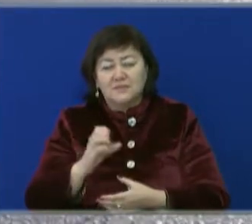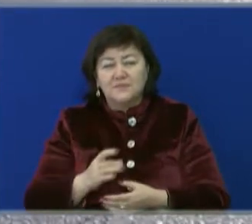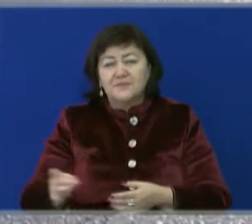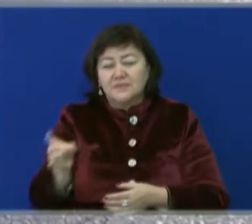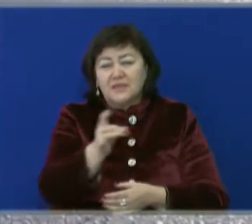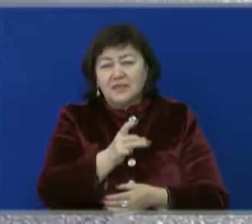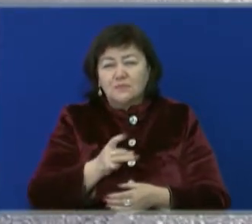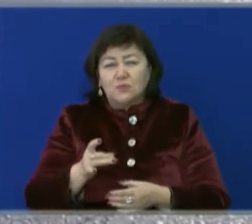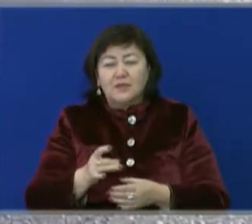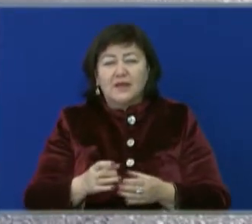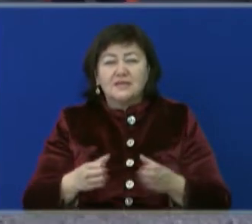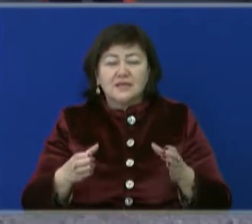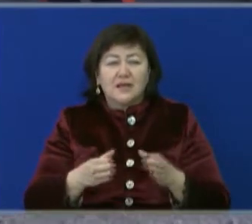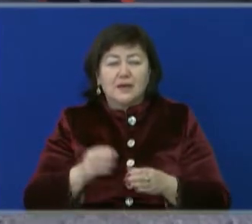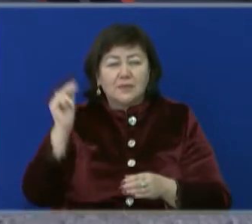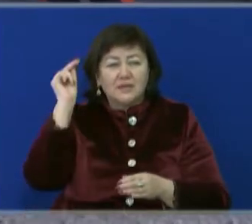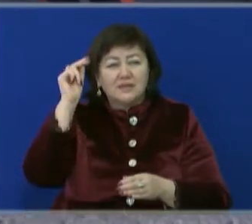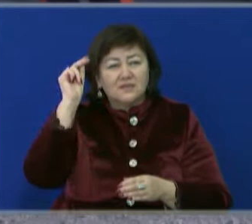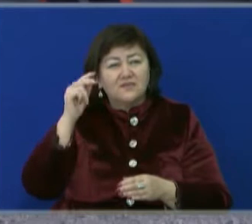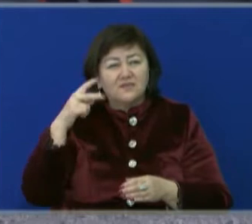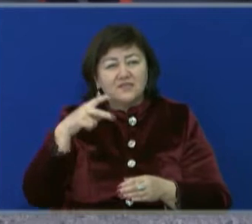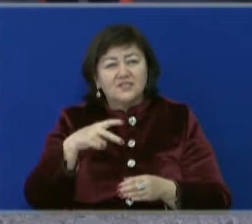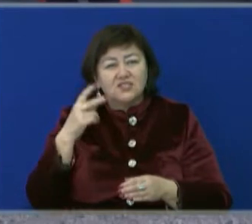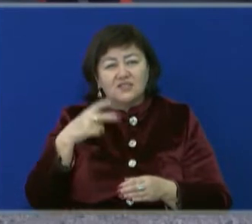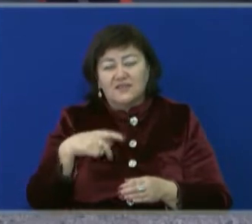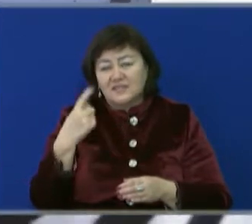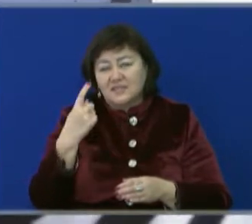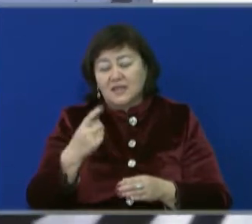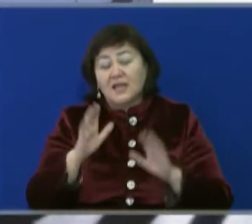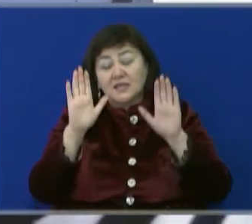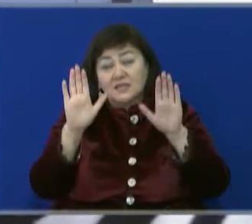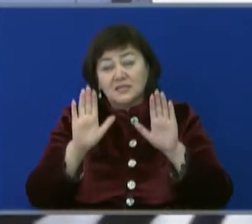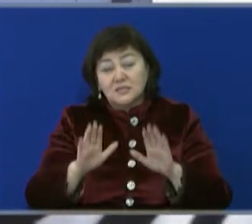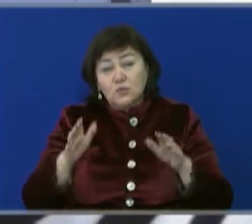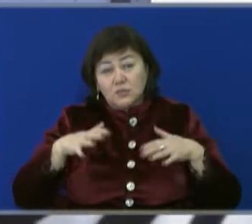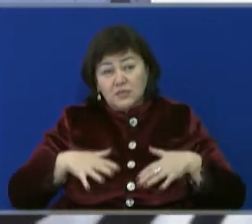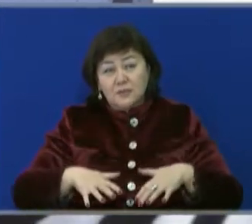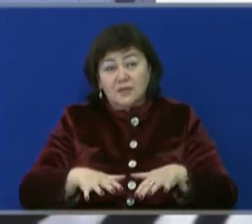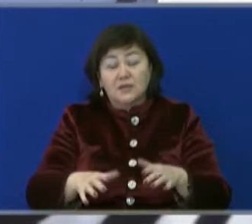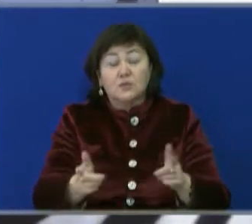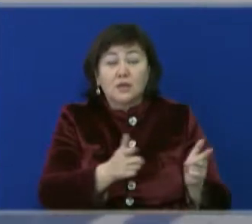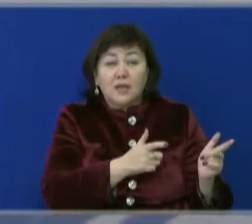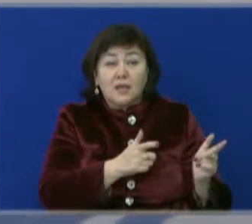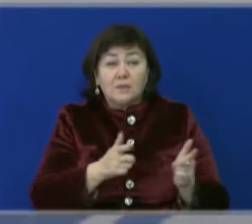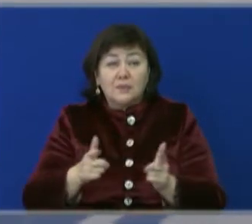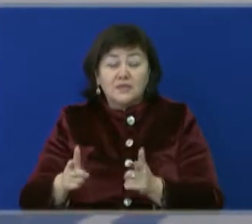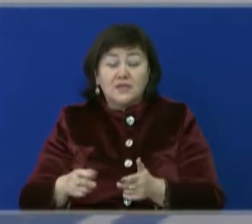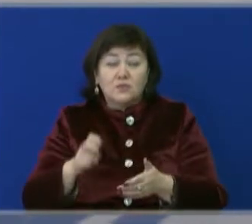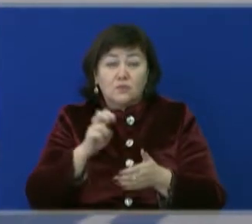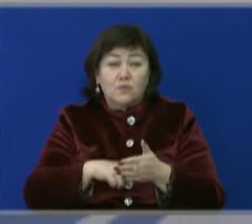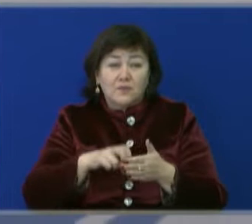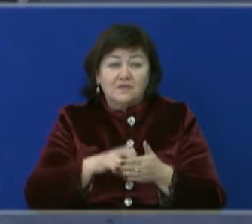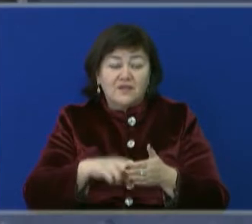Республиканское командно-штабное учение «Зима-2021» – традиционное мероприятие, отслеживающее готовность оперативных служб города к зимнему